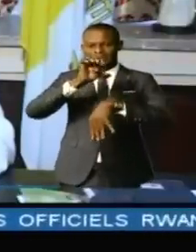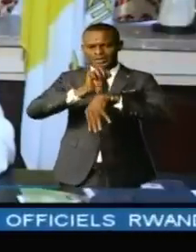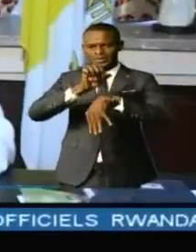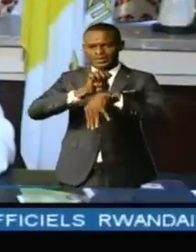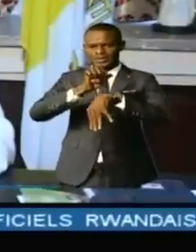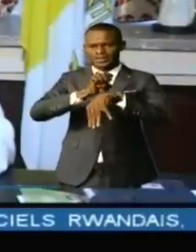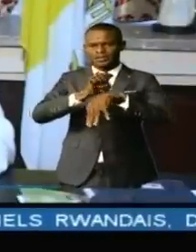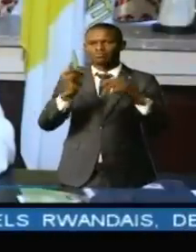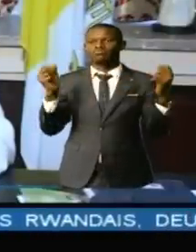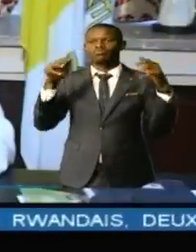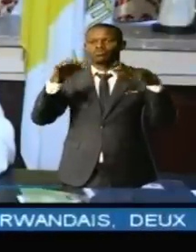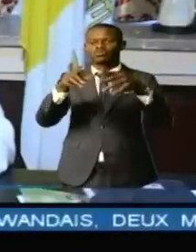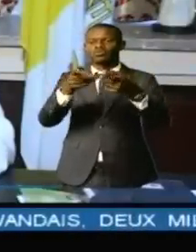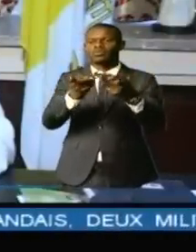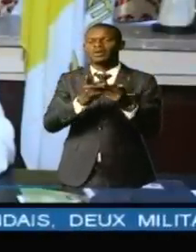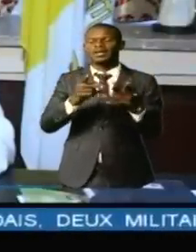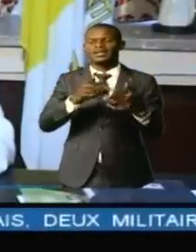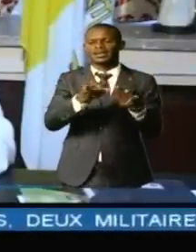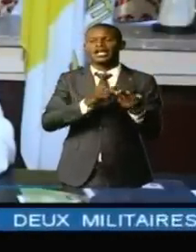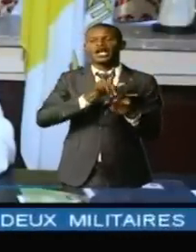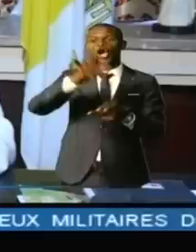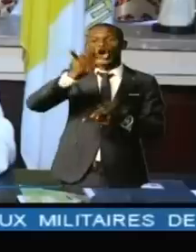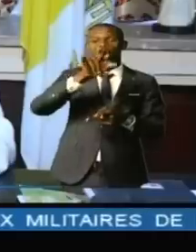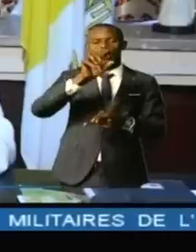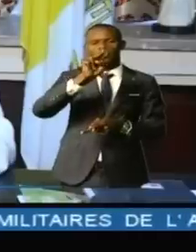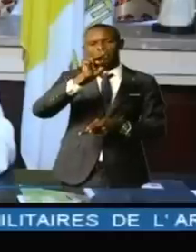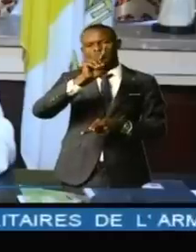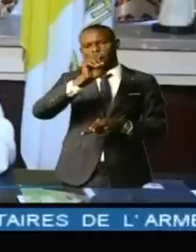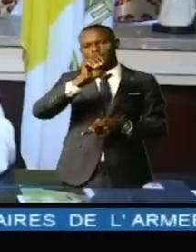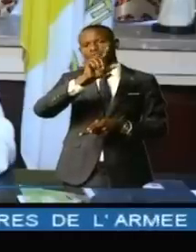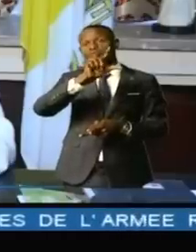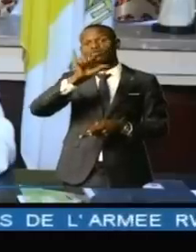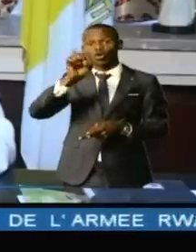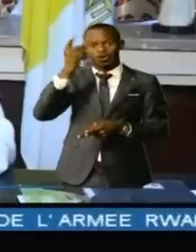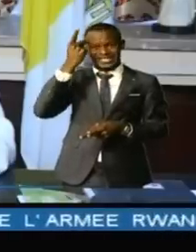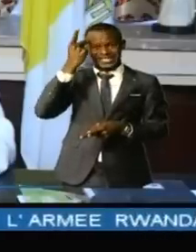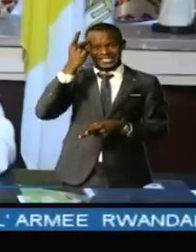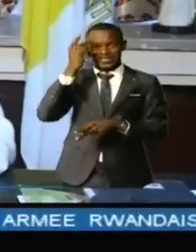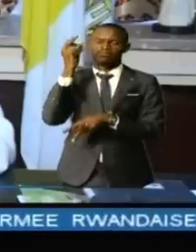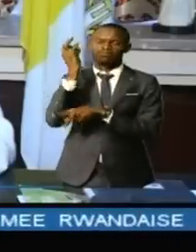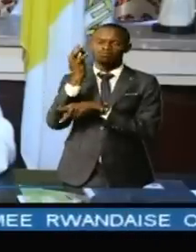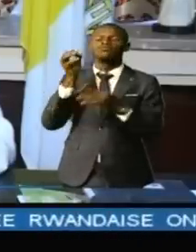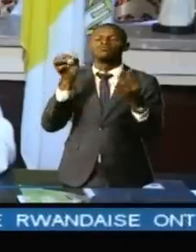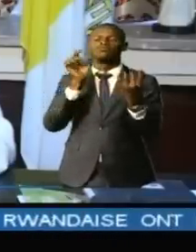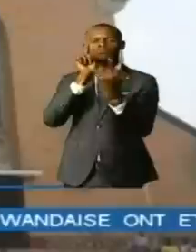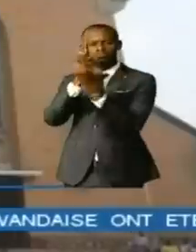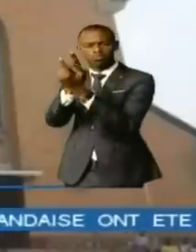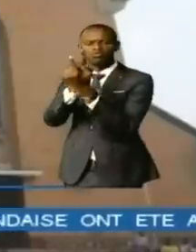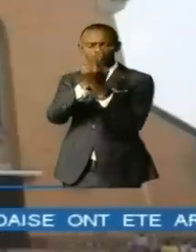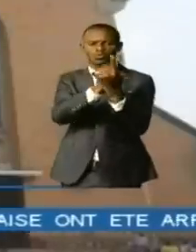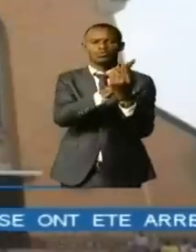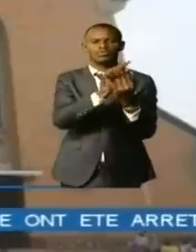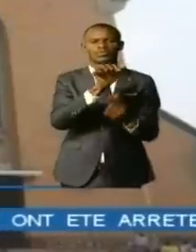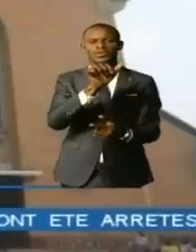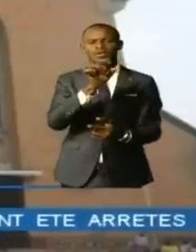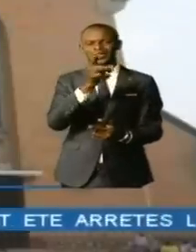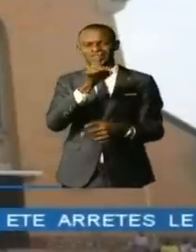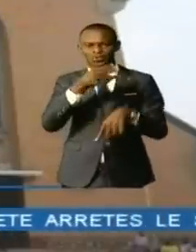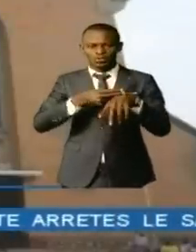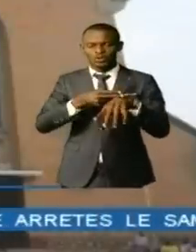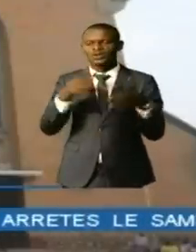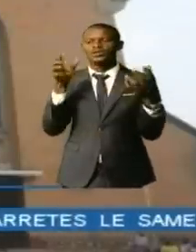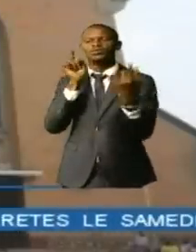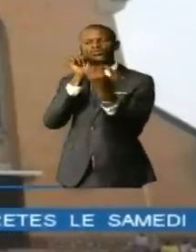l'aéroport d'Ndolo à Kinshasa. 18h, rencontre avec les évêques, prêtres, religieux